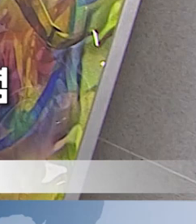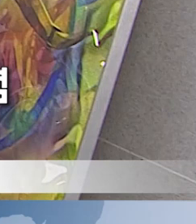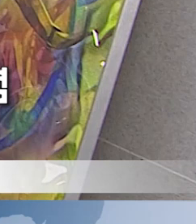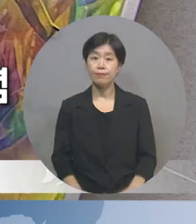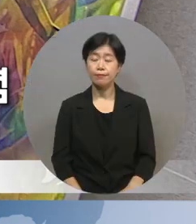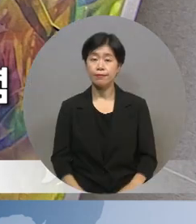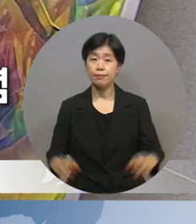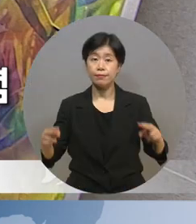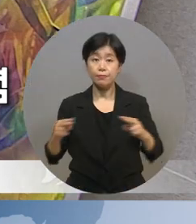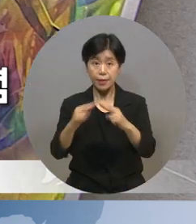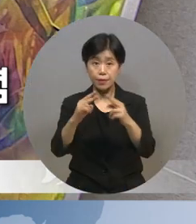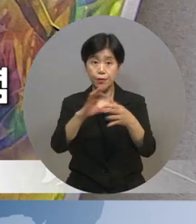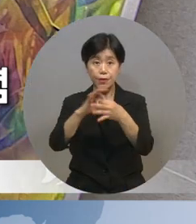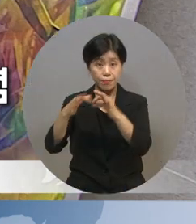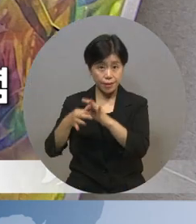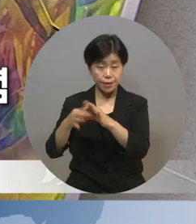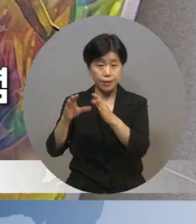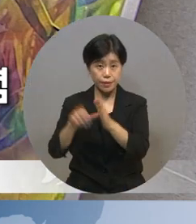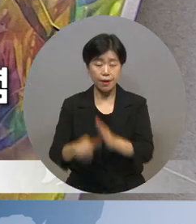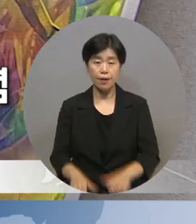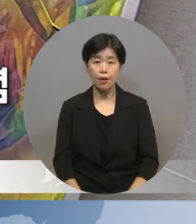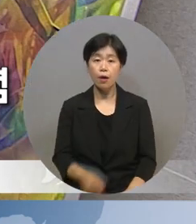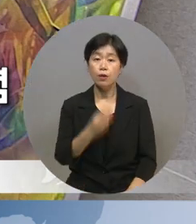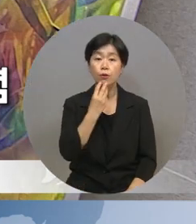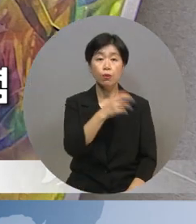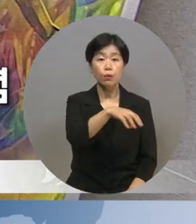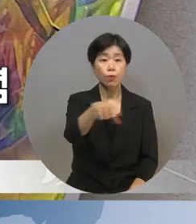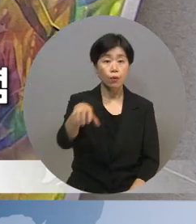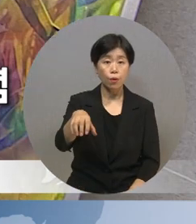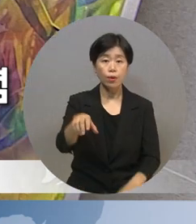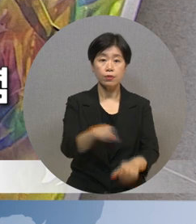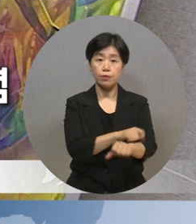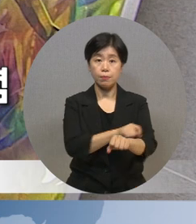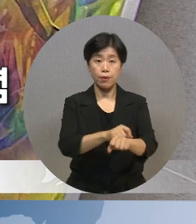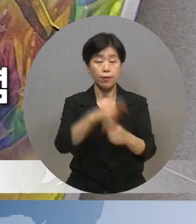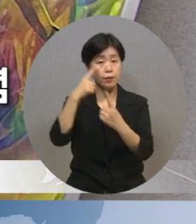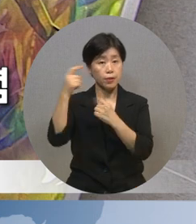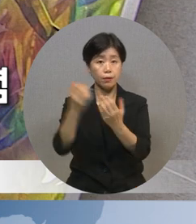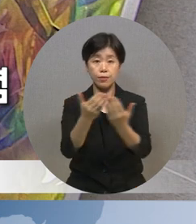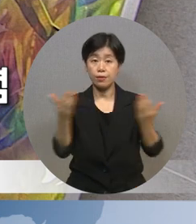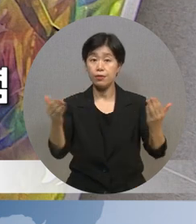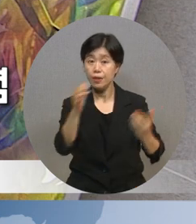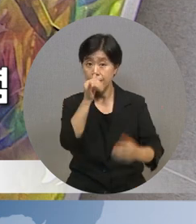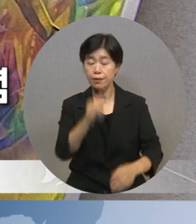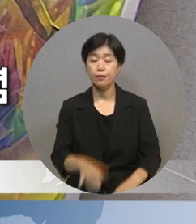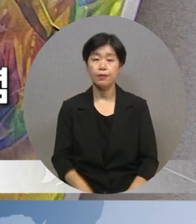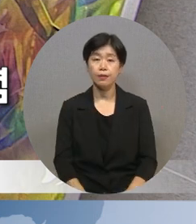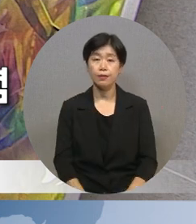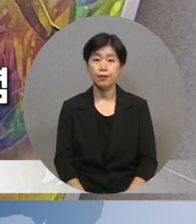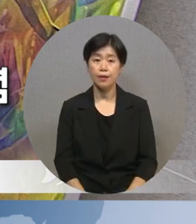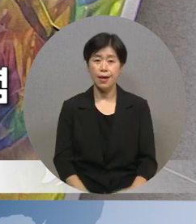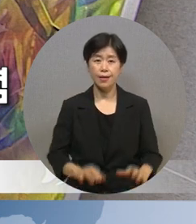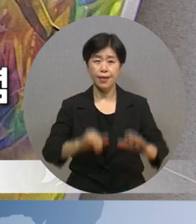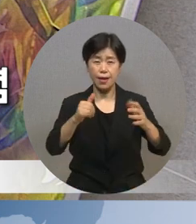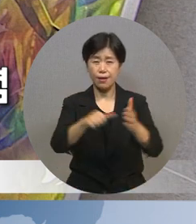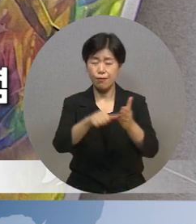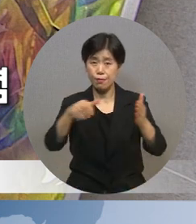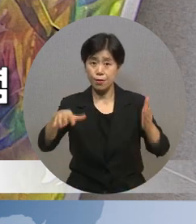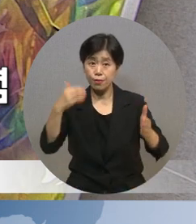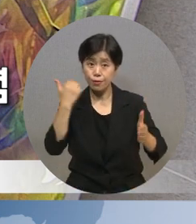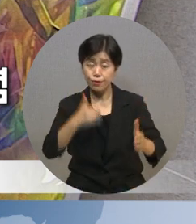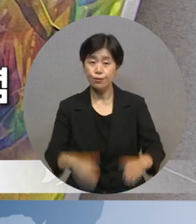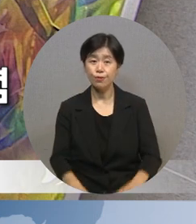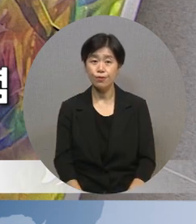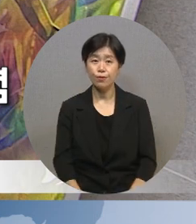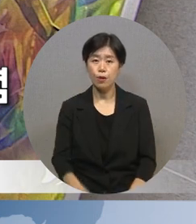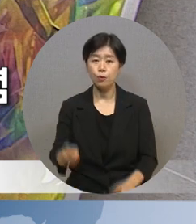파리 패럴림픽이 이어지는 동안 서울 곳곳에서는 특별한 기념 전시회가 열렸습니다 세계적인 디자이너이자